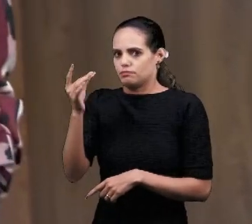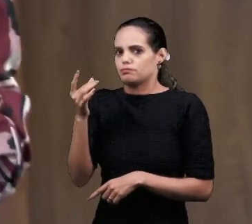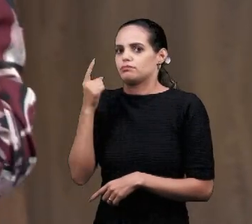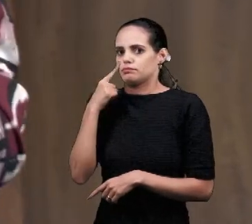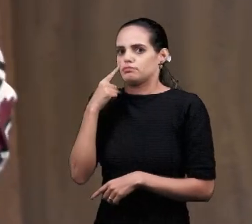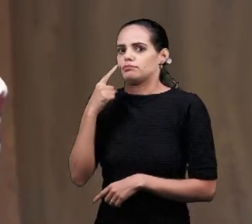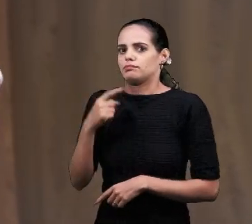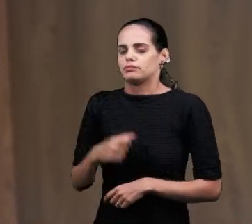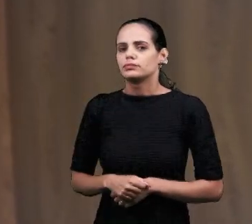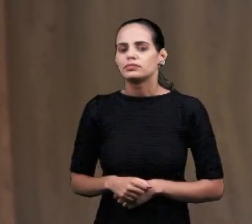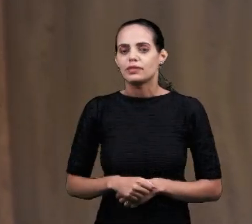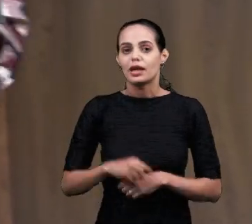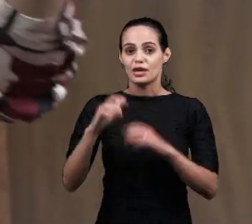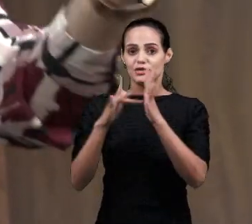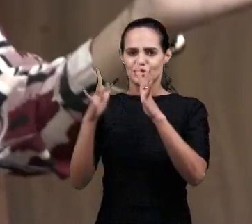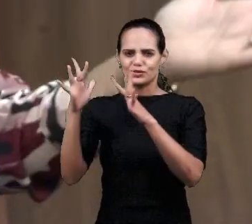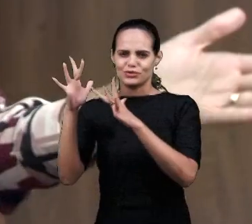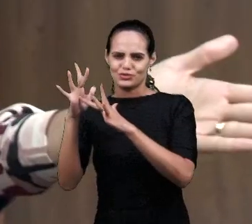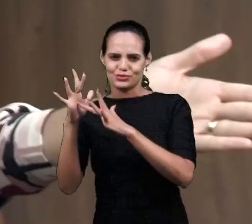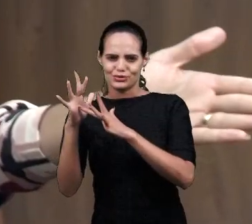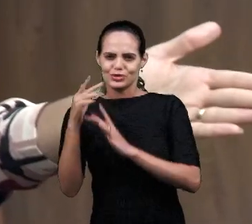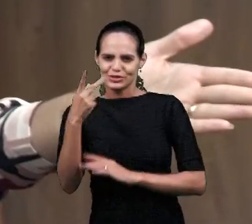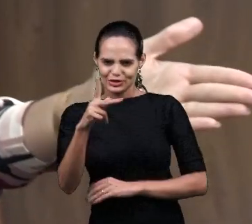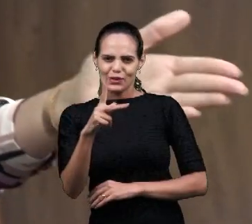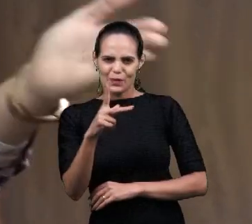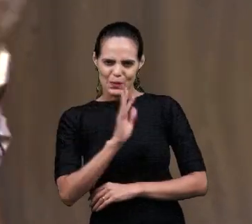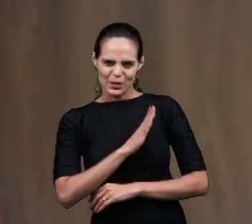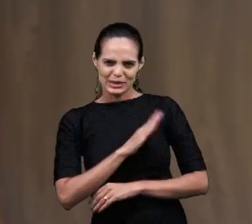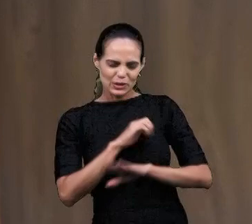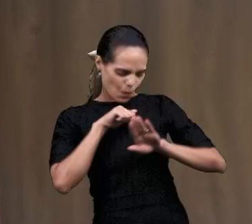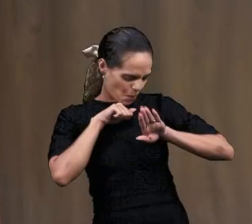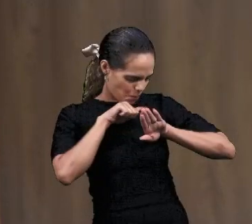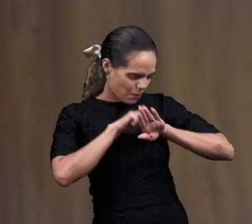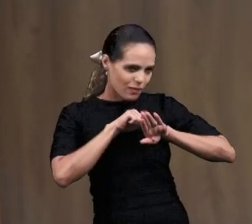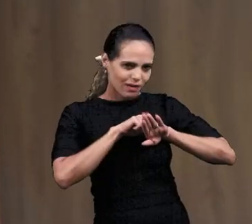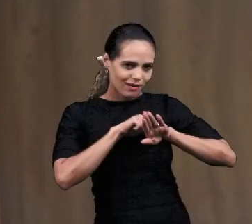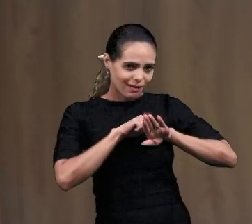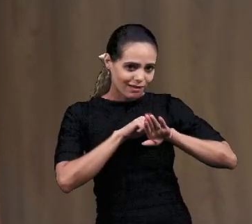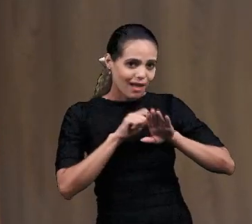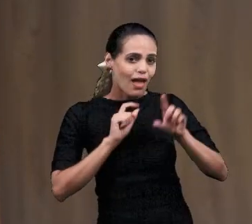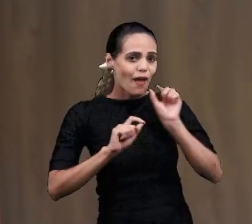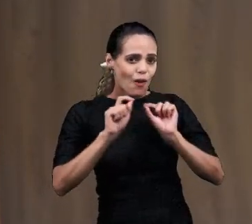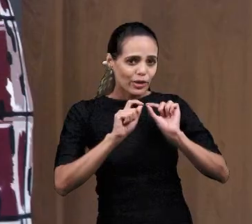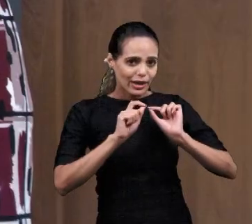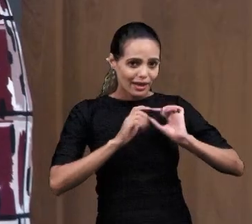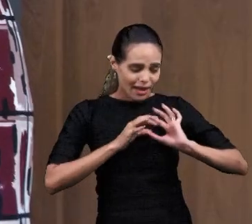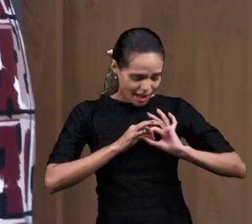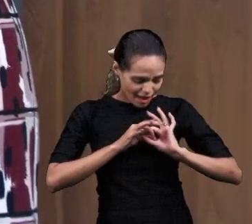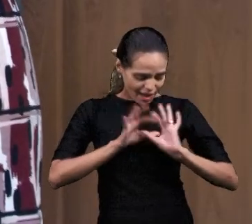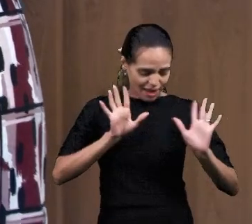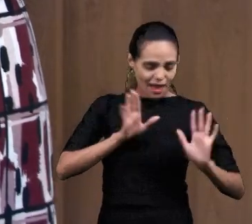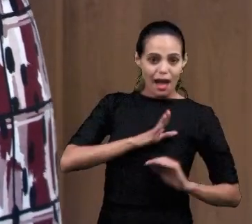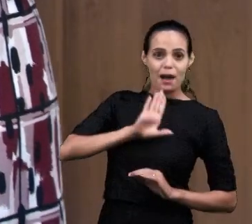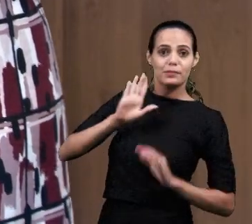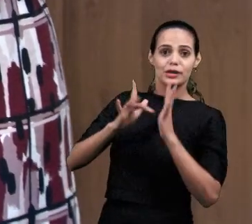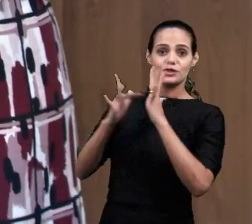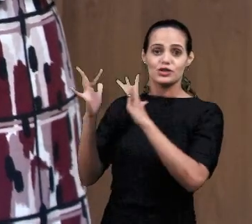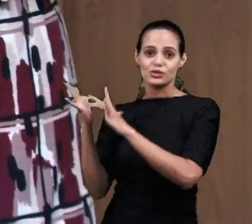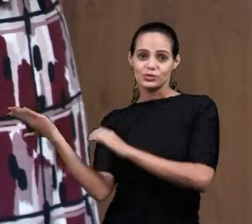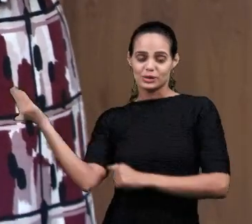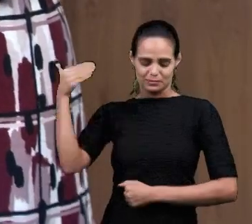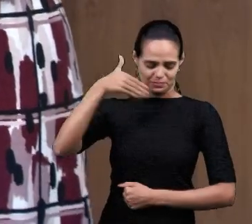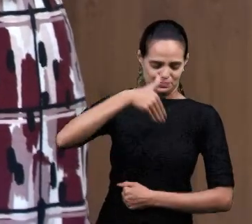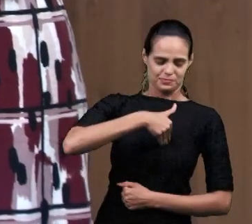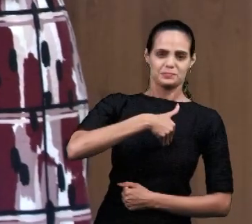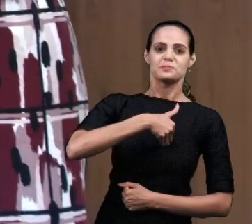cœur. Il suffit d'ouvrir votre cœur et laisser ce que Jésus entre. Le Seigneur Jésus,